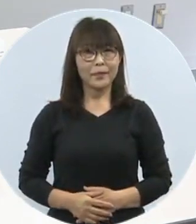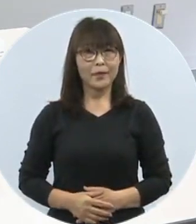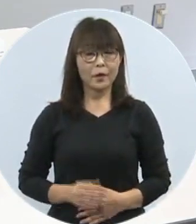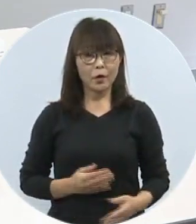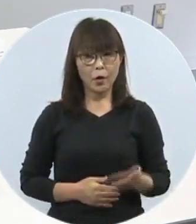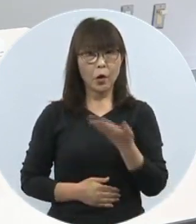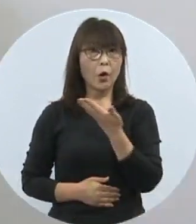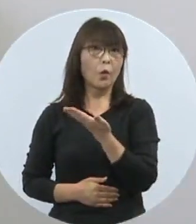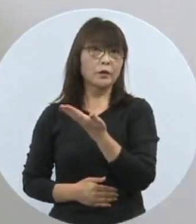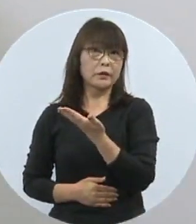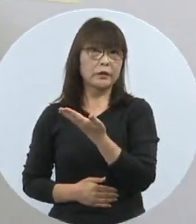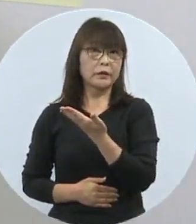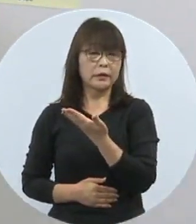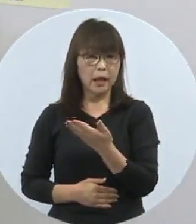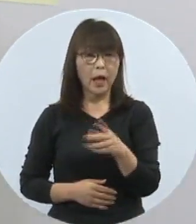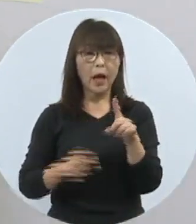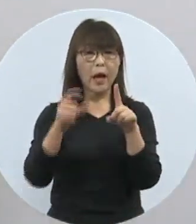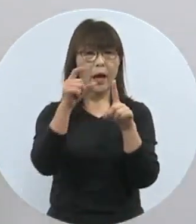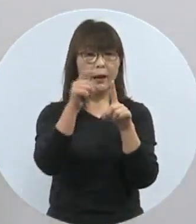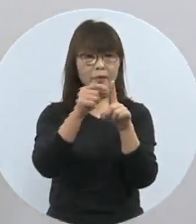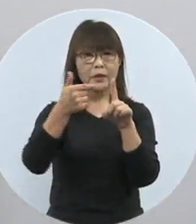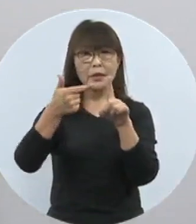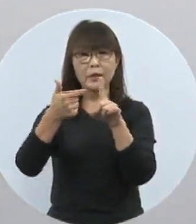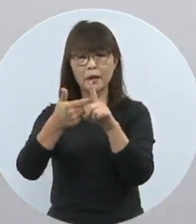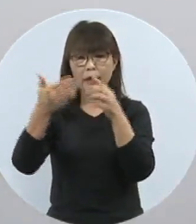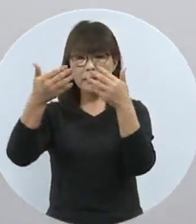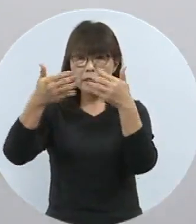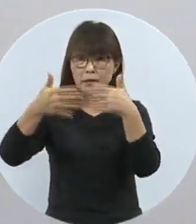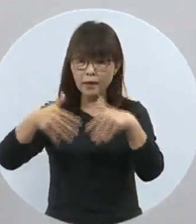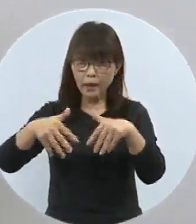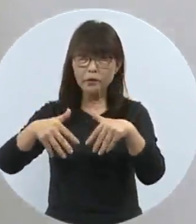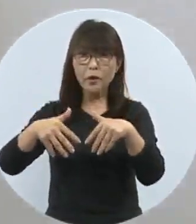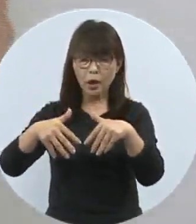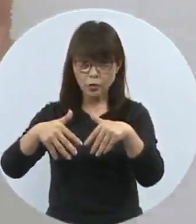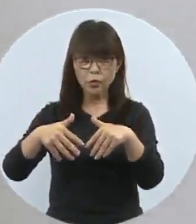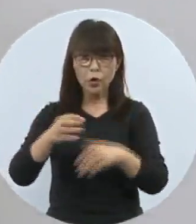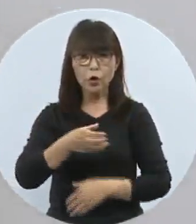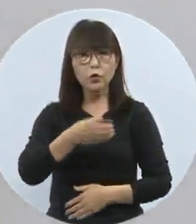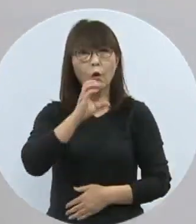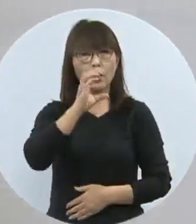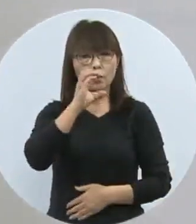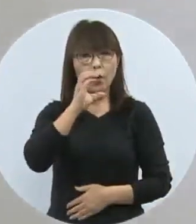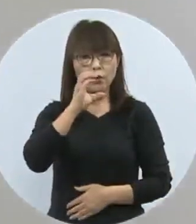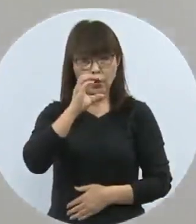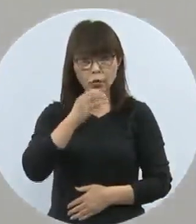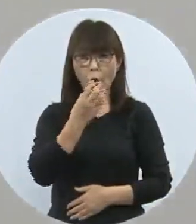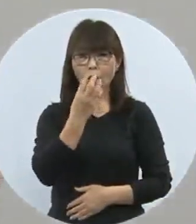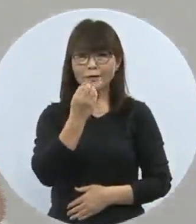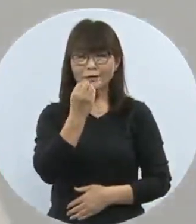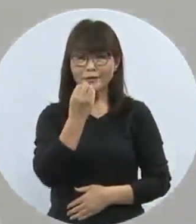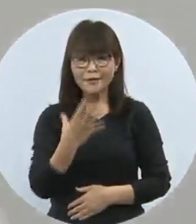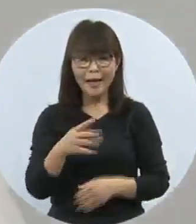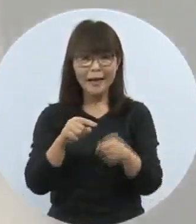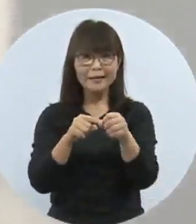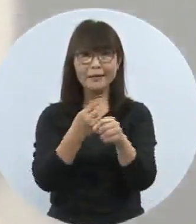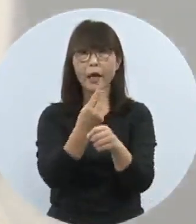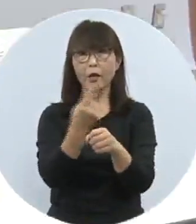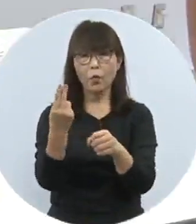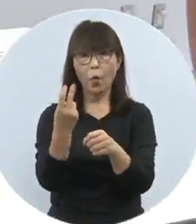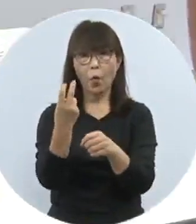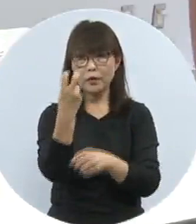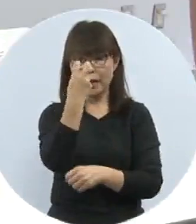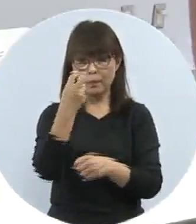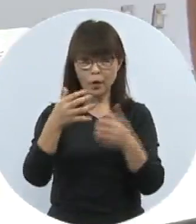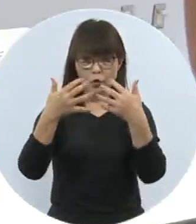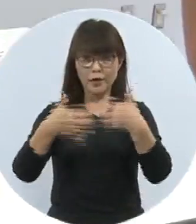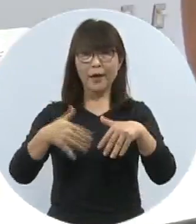こちらの pH 計という飲み物の酸性度を測る機械を使って調べていきます。はい、こ